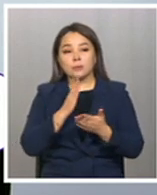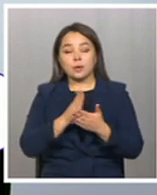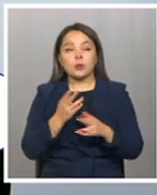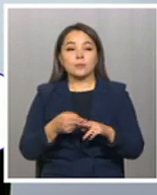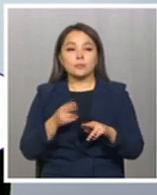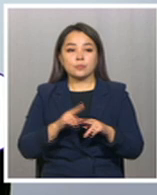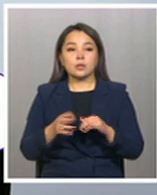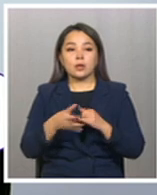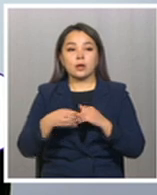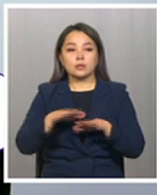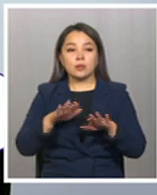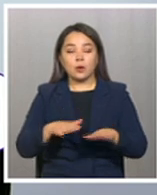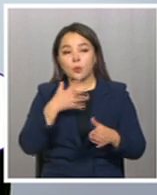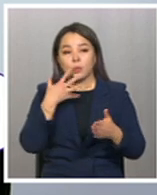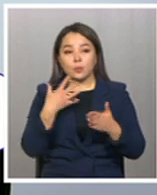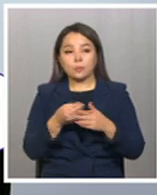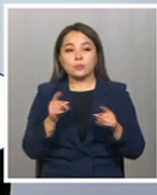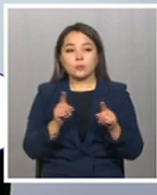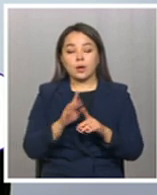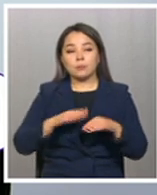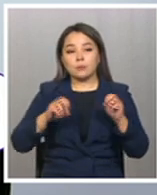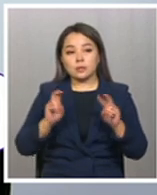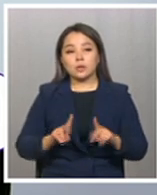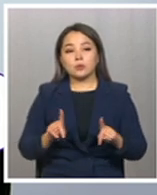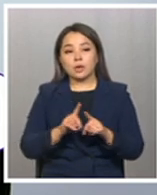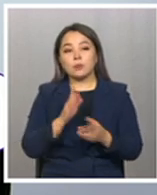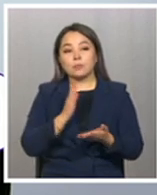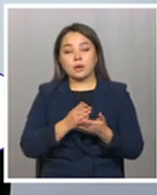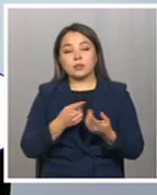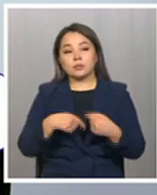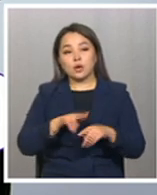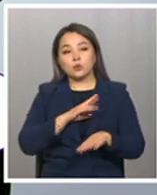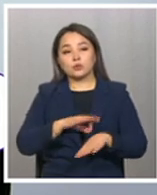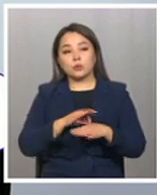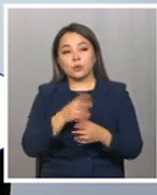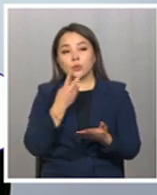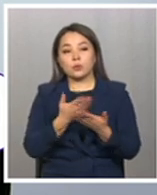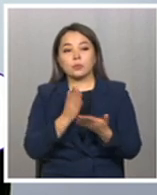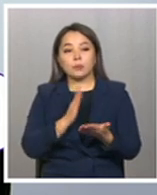әр аймақтың өзіндік белгілі бір маманданған салалары бар екен, осыдан көруге болады.